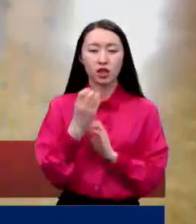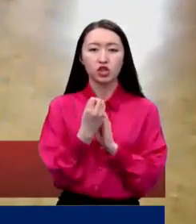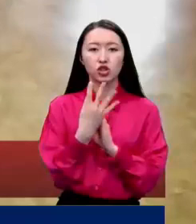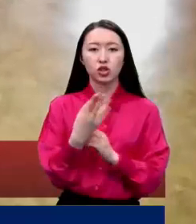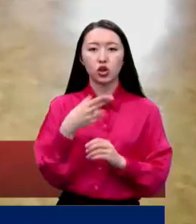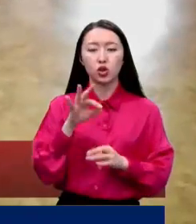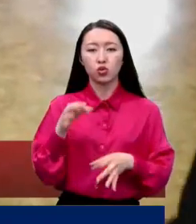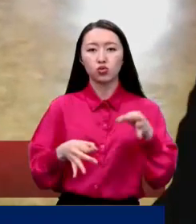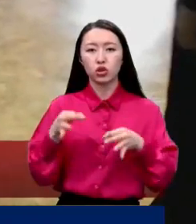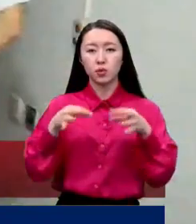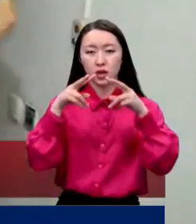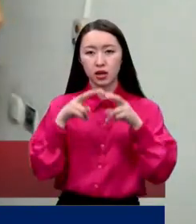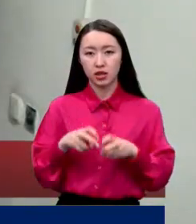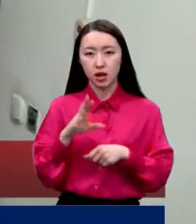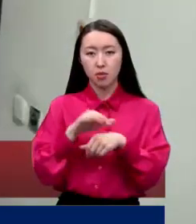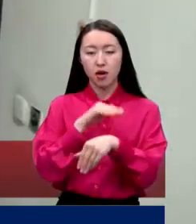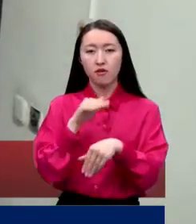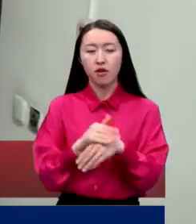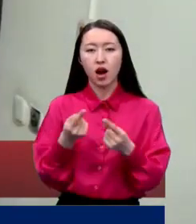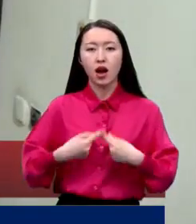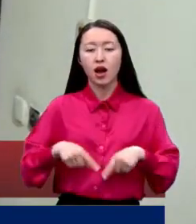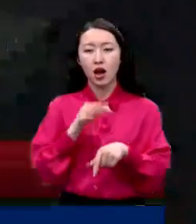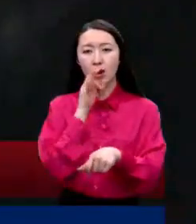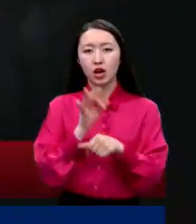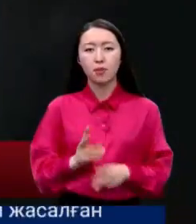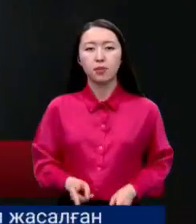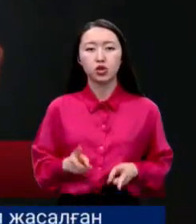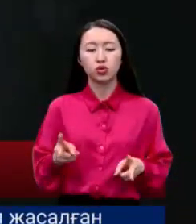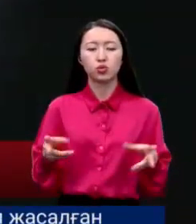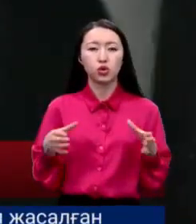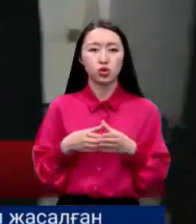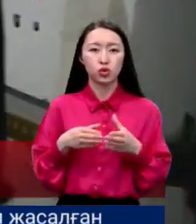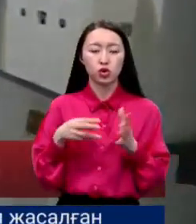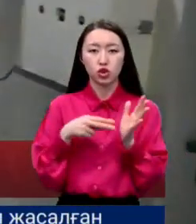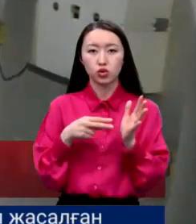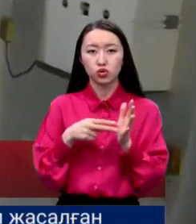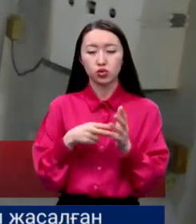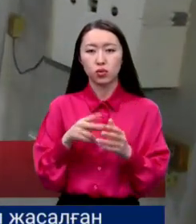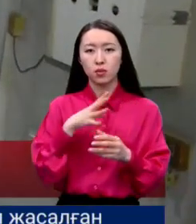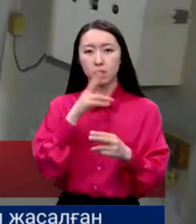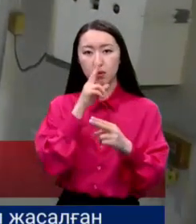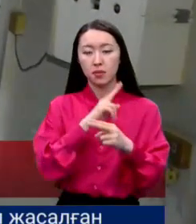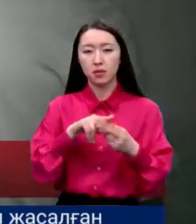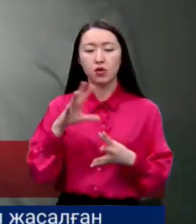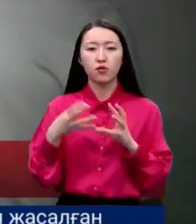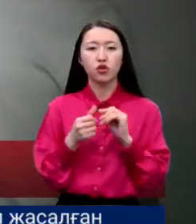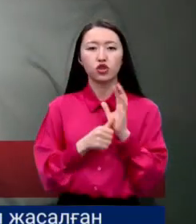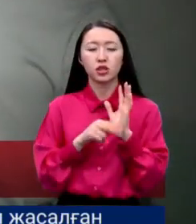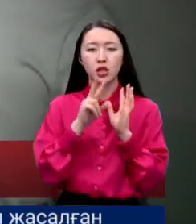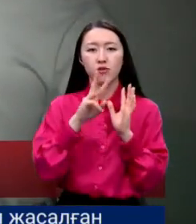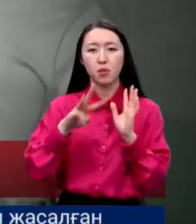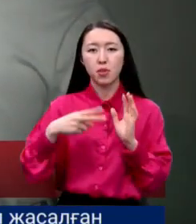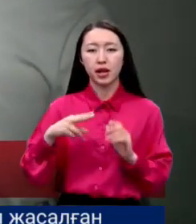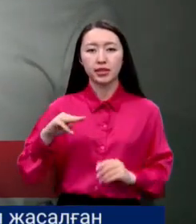14 досудебных расследований по фактам организации преступной группировки. Сумма причиненного ущерба составила 62